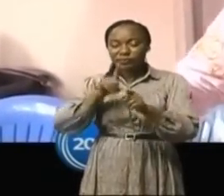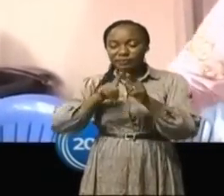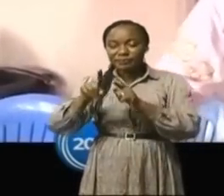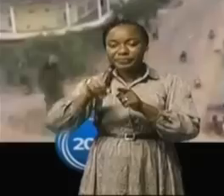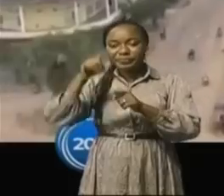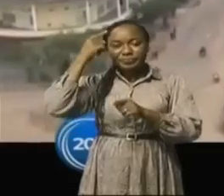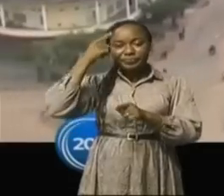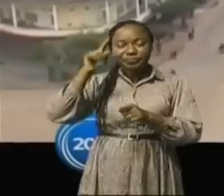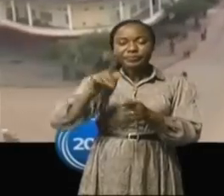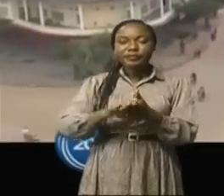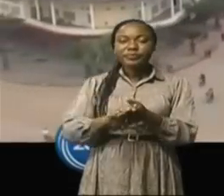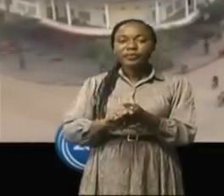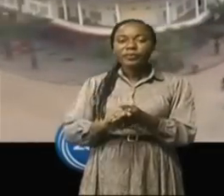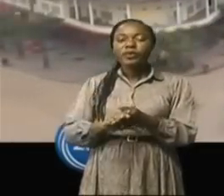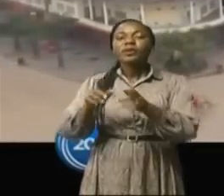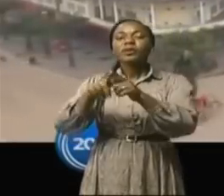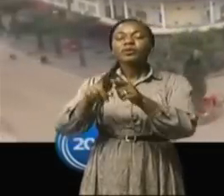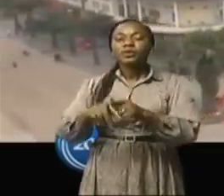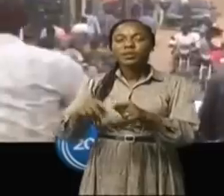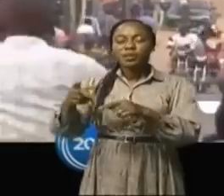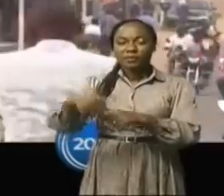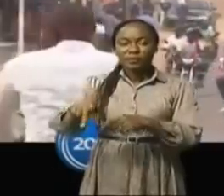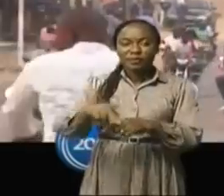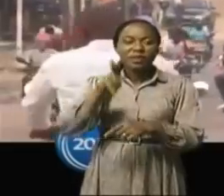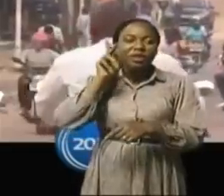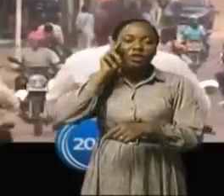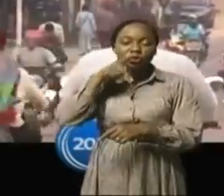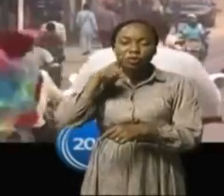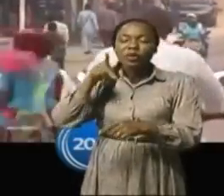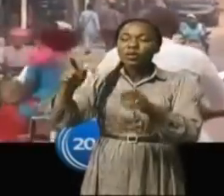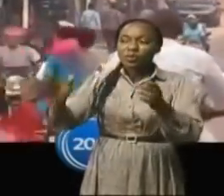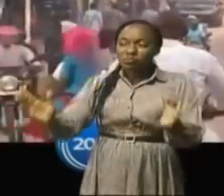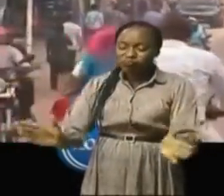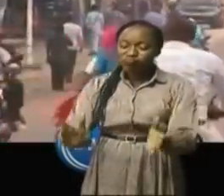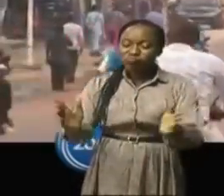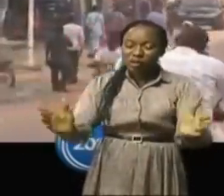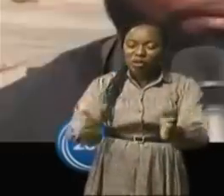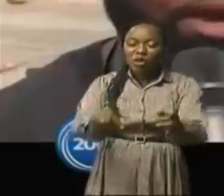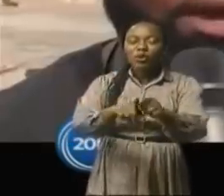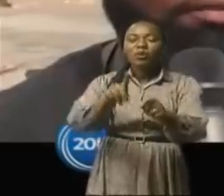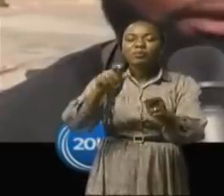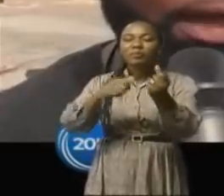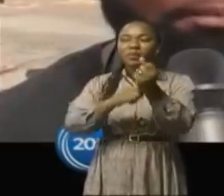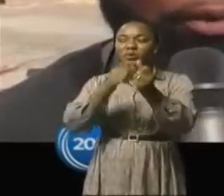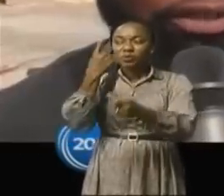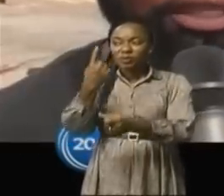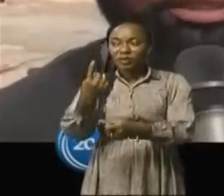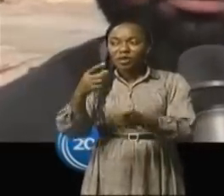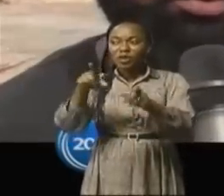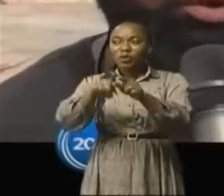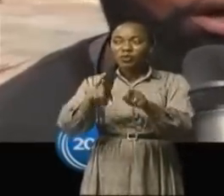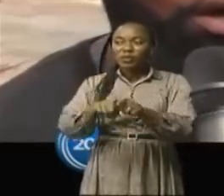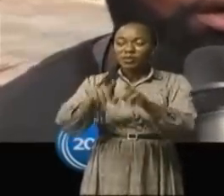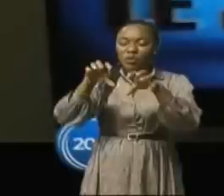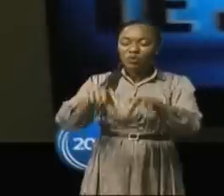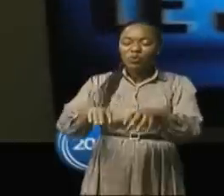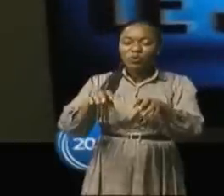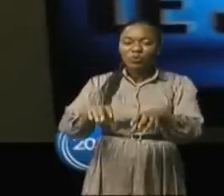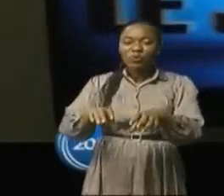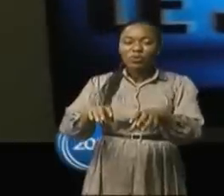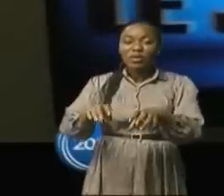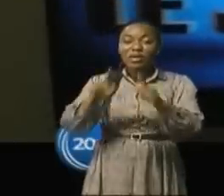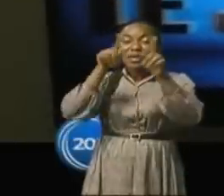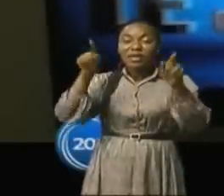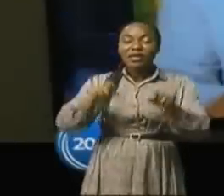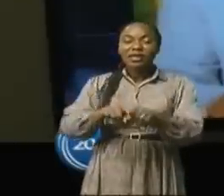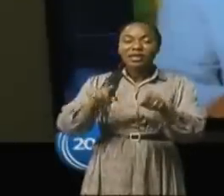émeut. Les natifs de la province de la Tshopo se mobilisent comme un seul homme. La RTNC Kisangani, par le truchement de son